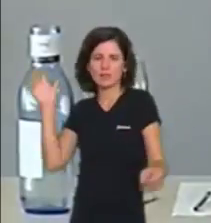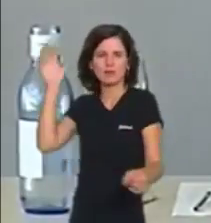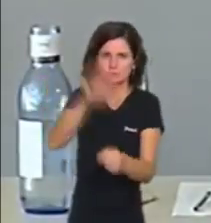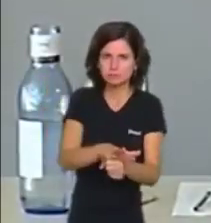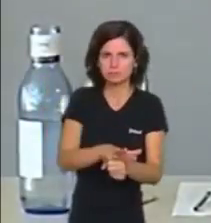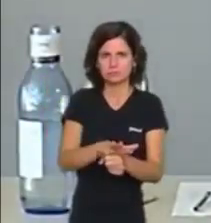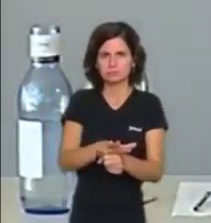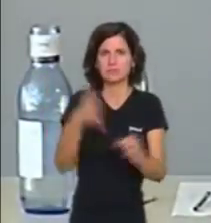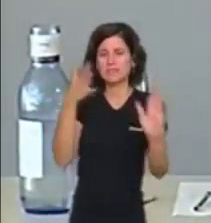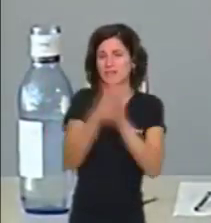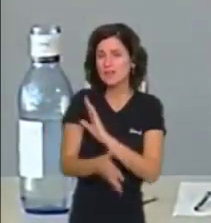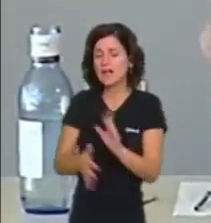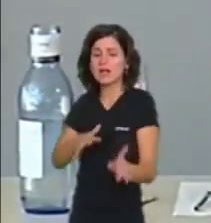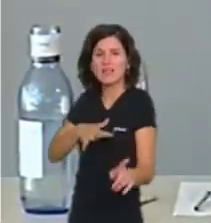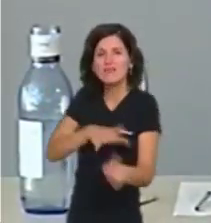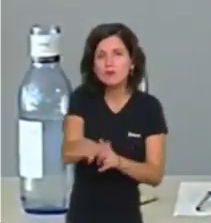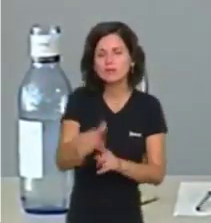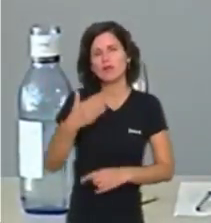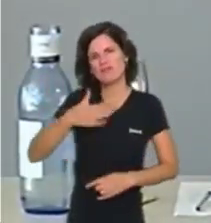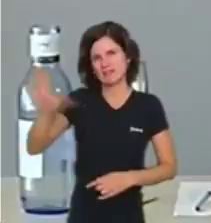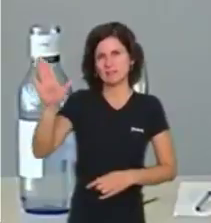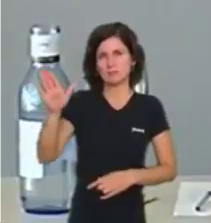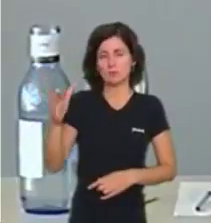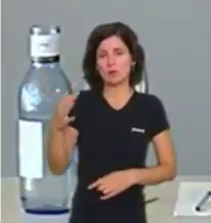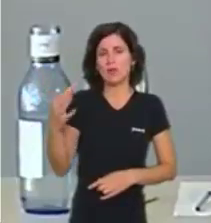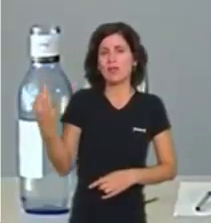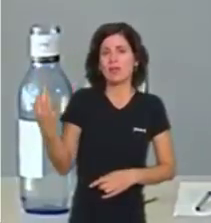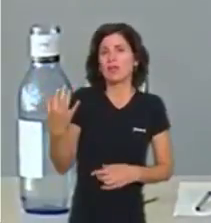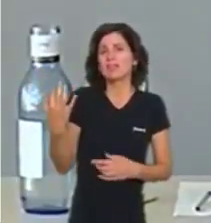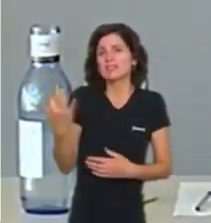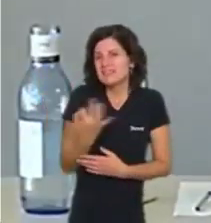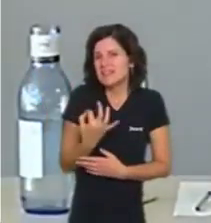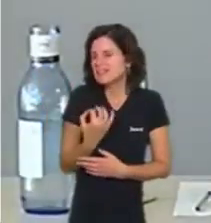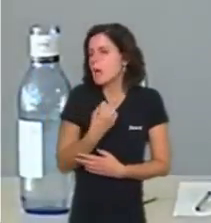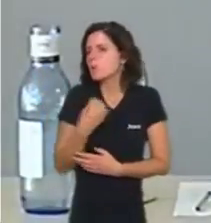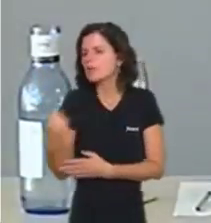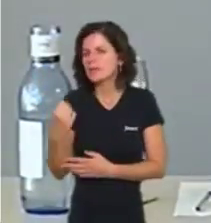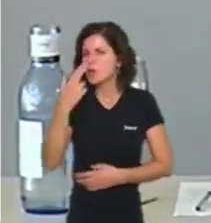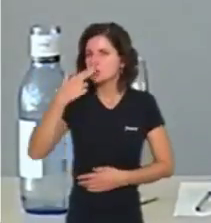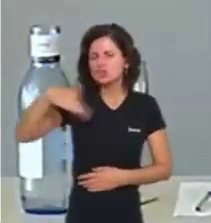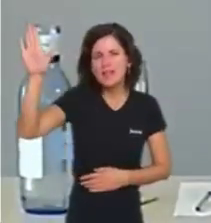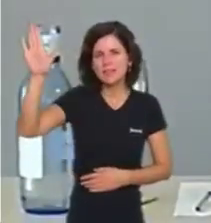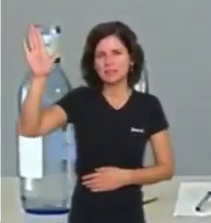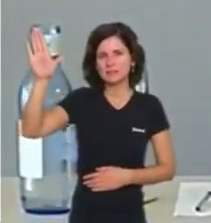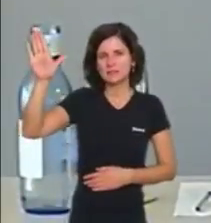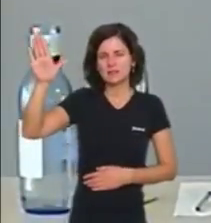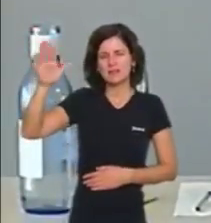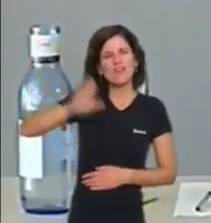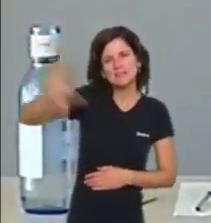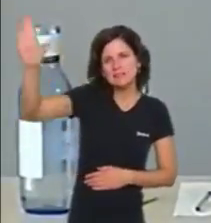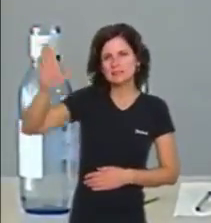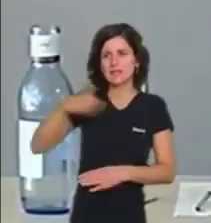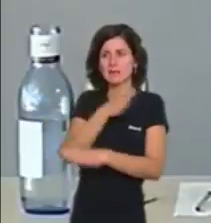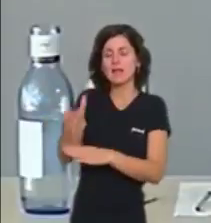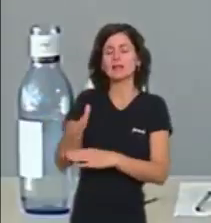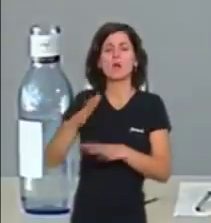el feixisme. Qui fa això li dona cobertura als nazis i feixistes que van a una